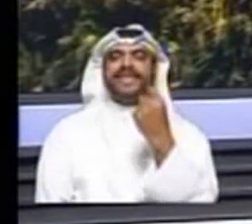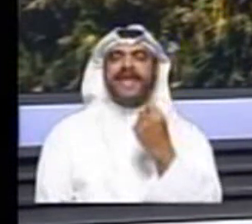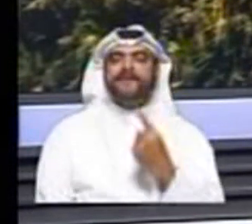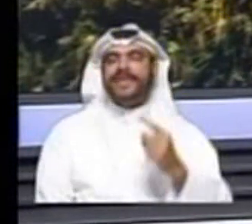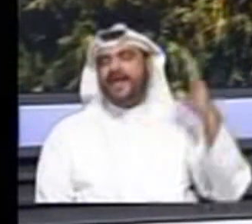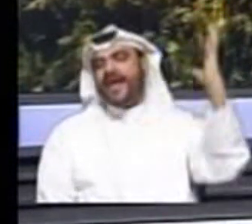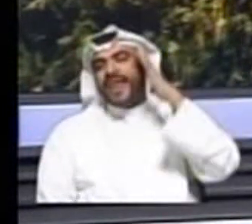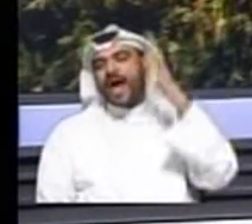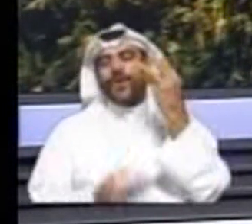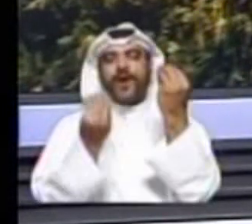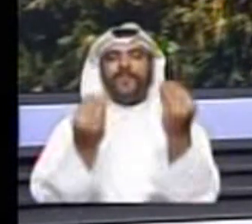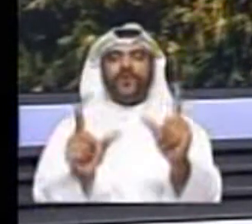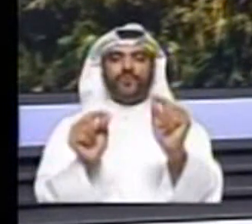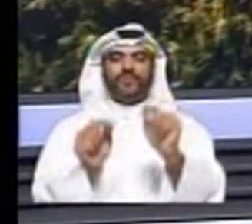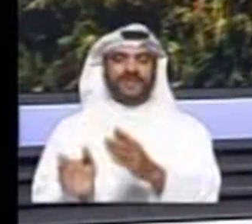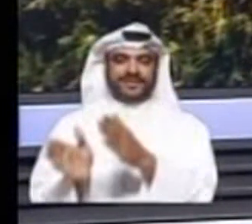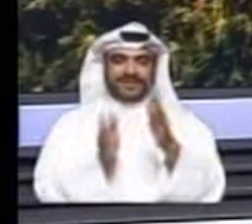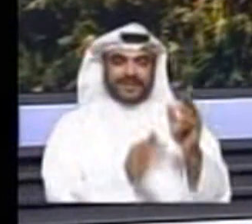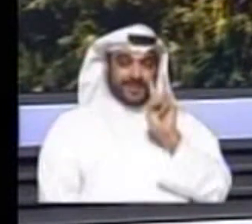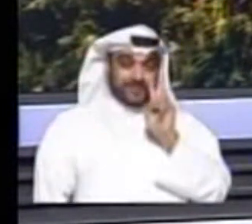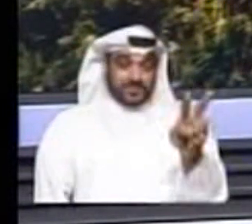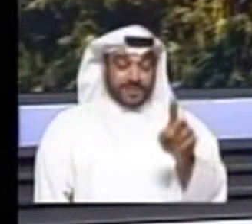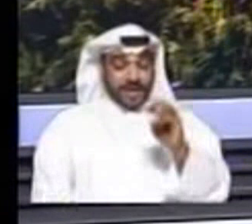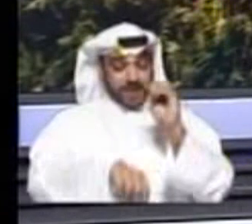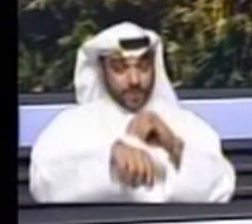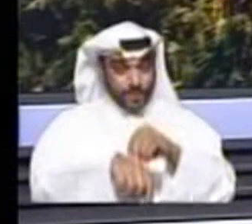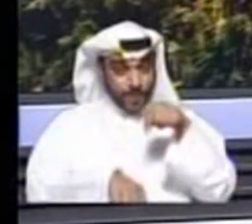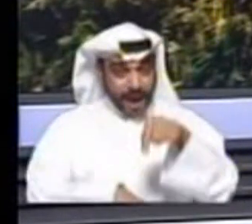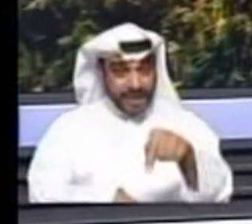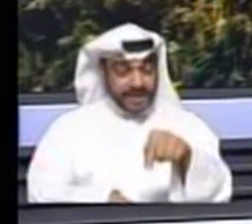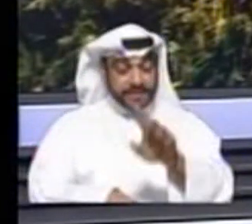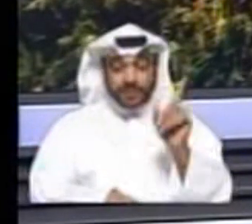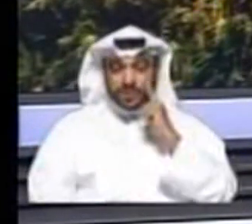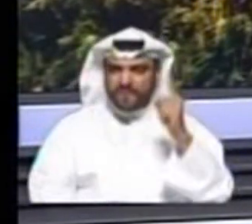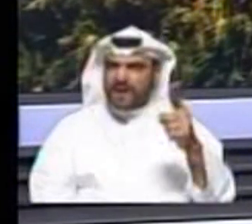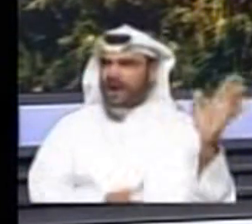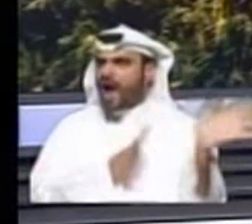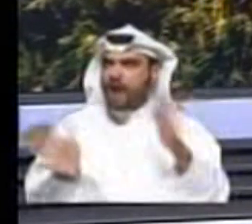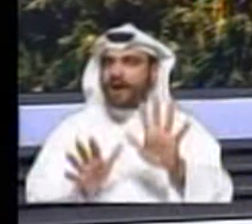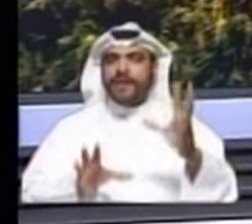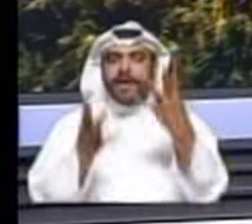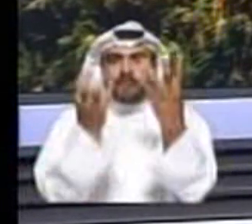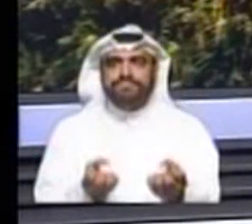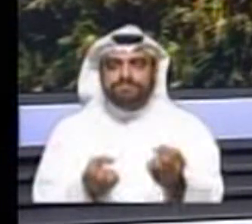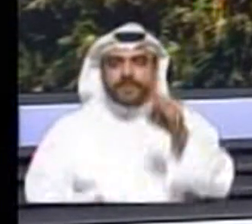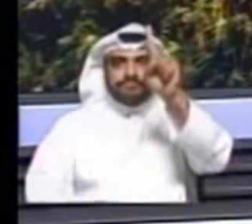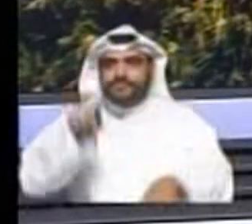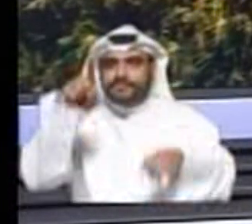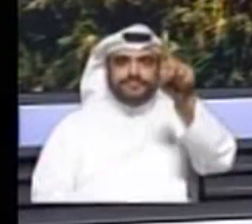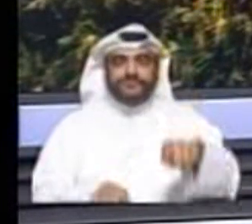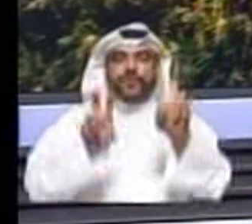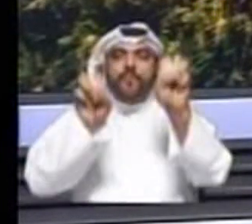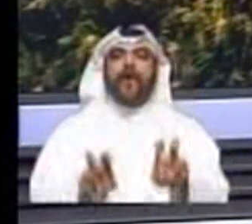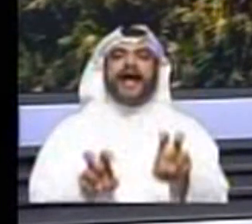إلى 15 درجة مئوية. أعزائي المشاهدين، فترة سبق السرايات وأي استقرار في هذه الفترة يعتبر استقرار نسبي ومؤقت.